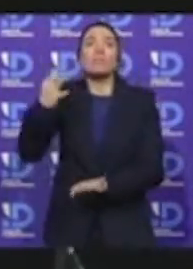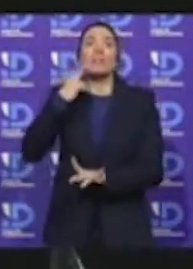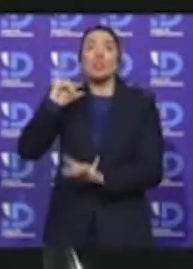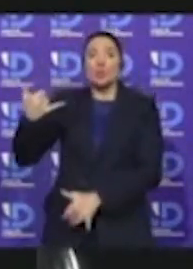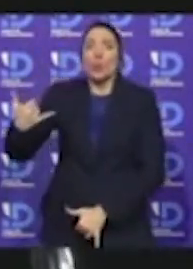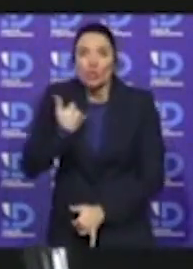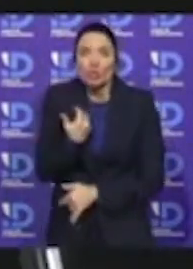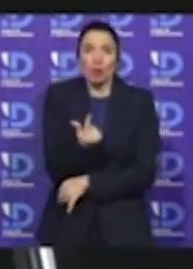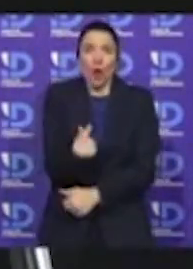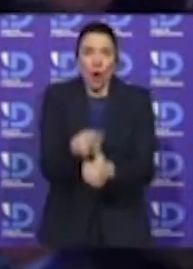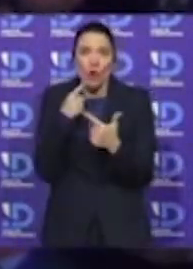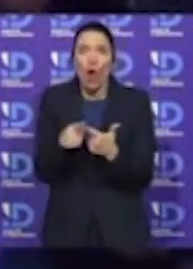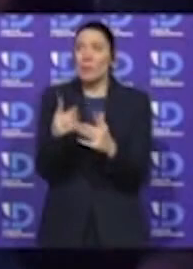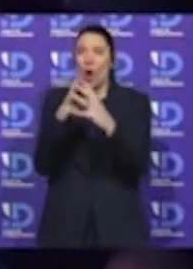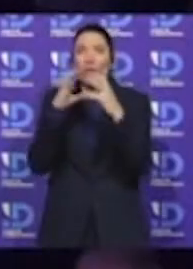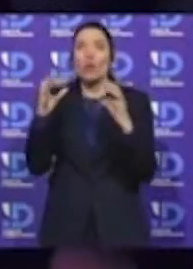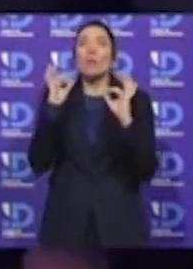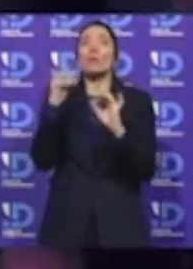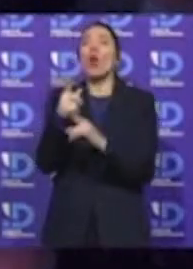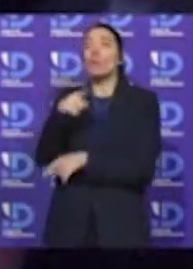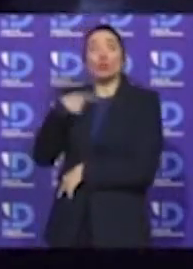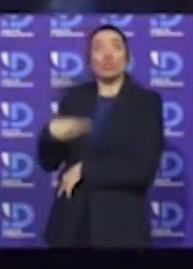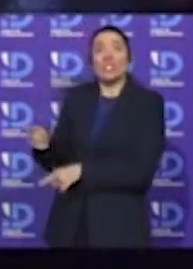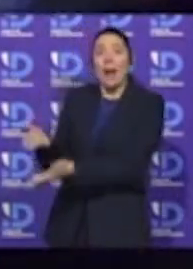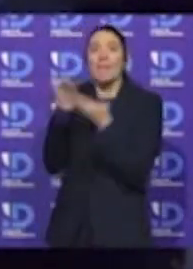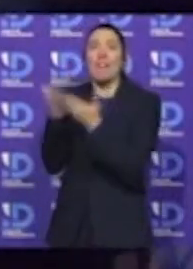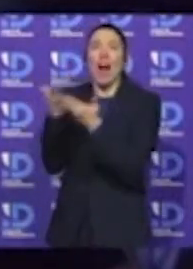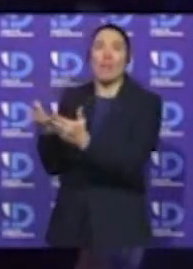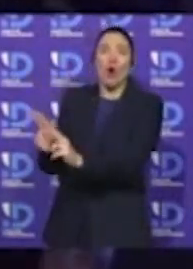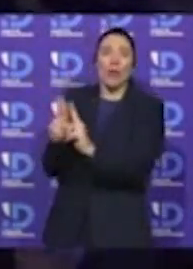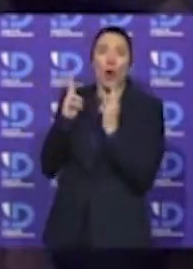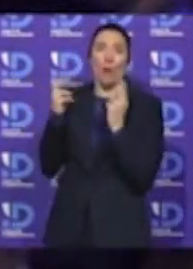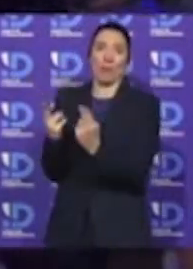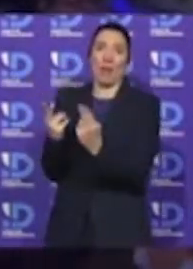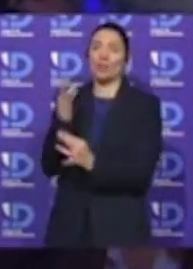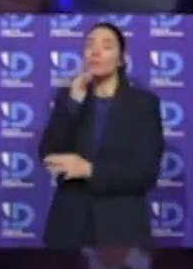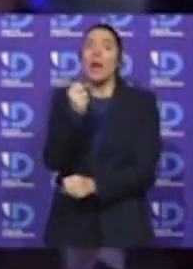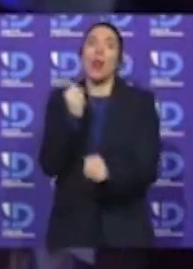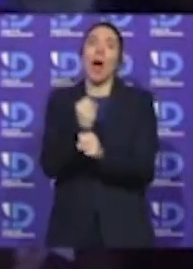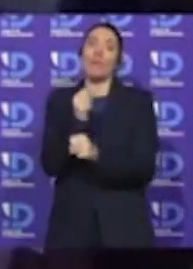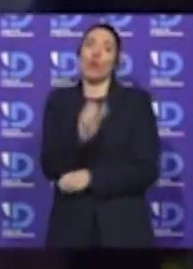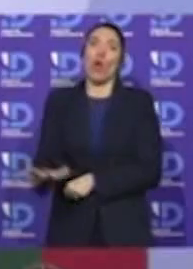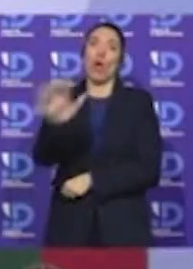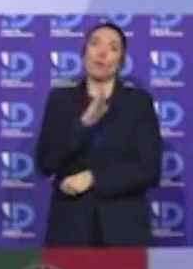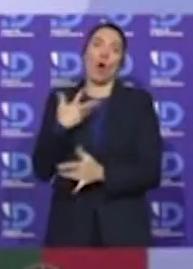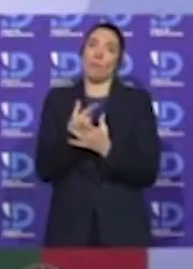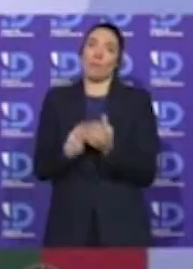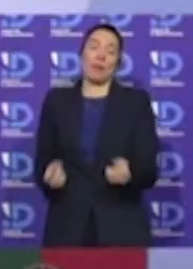industriale è un favore alla Cina ed è un oltraggio al lavoro e al buon senso degli